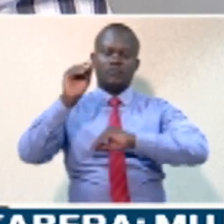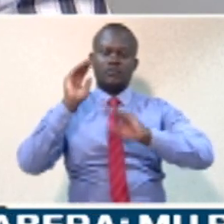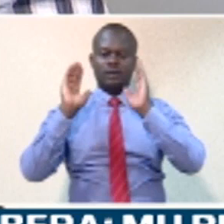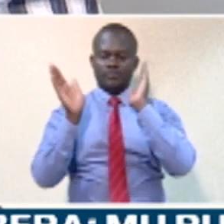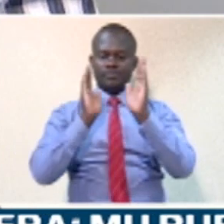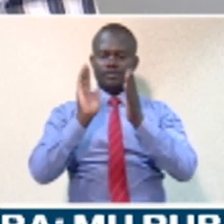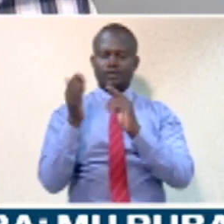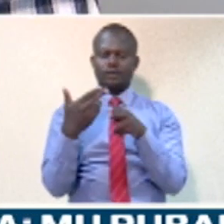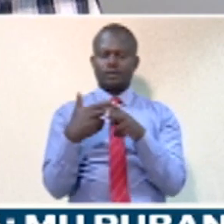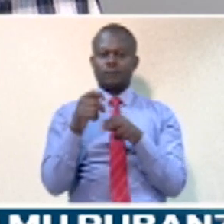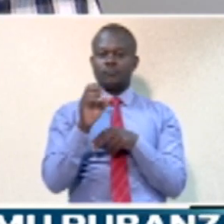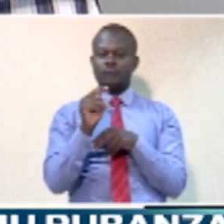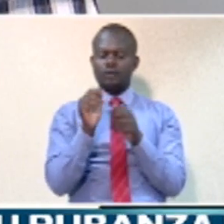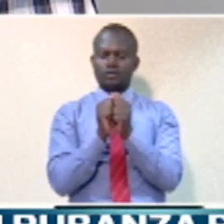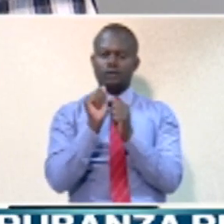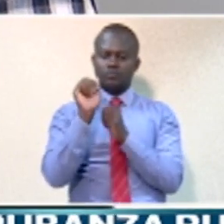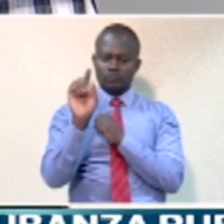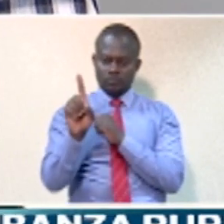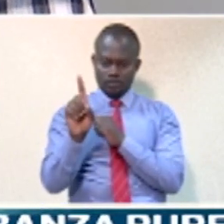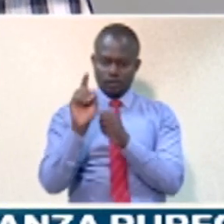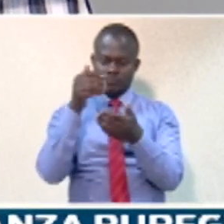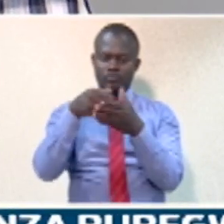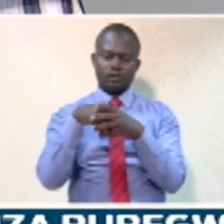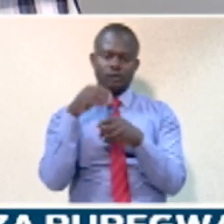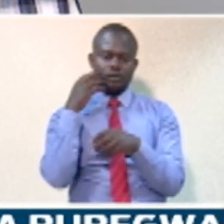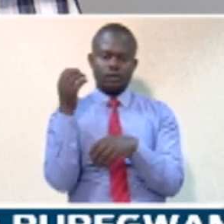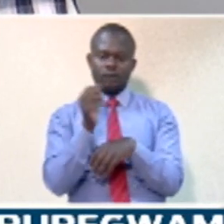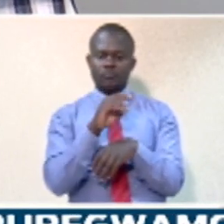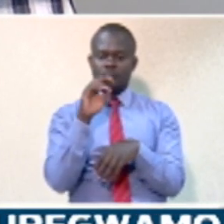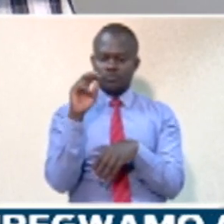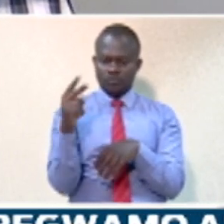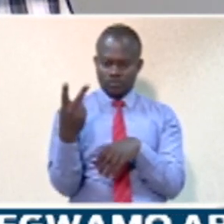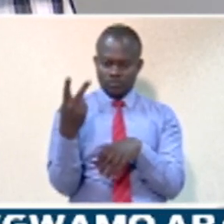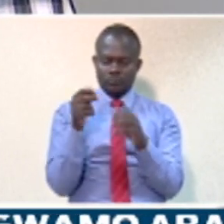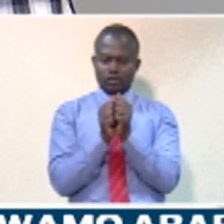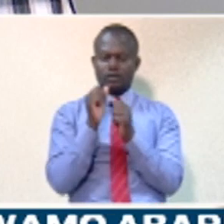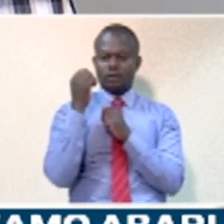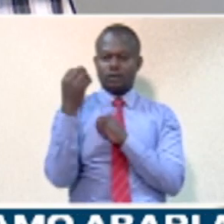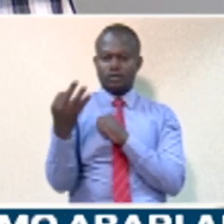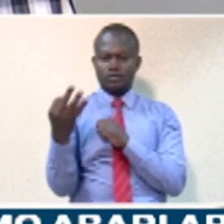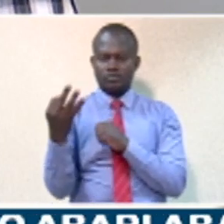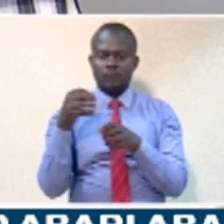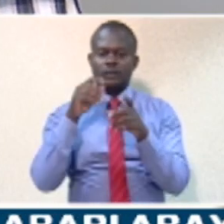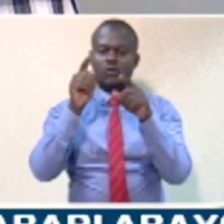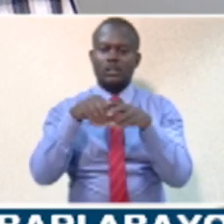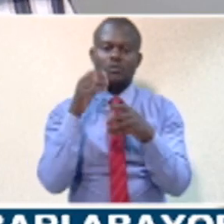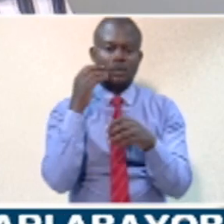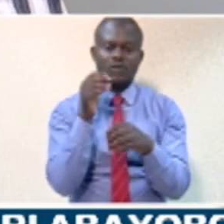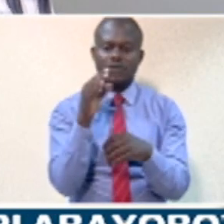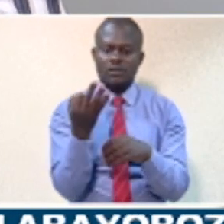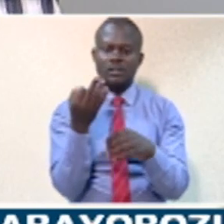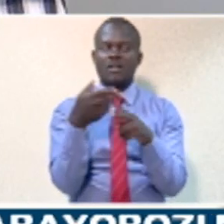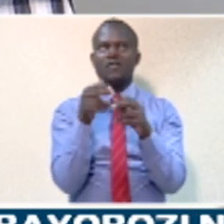ugereranyije nda nka toni 11,000 wajya mu kwa kabiri ukabona zabaye nka 16, wajya mu kwa gatatu ukabona zabaye